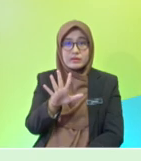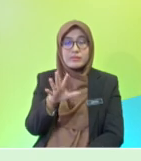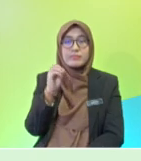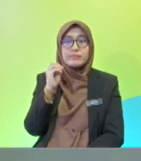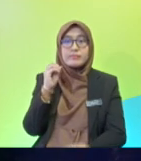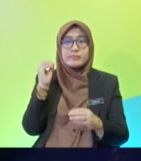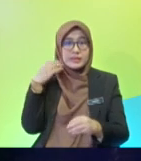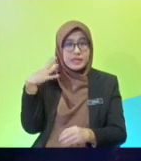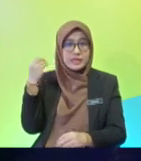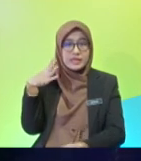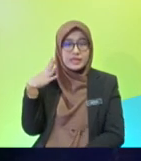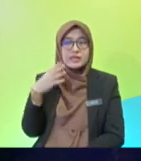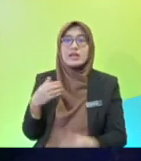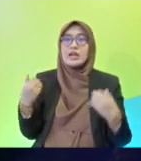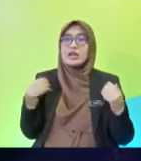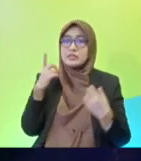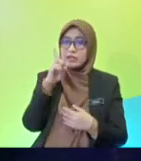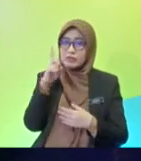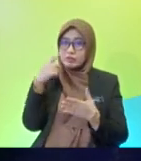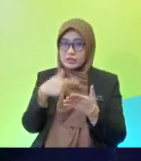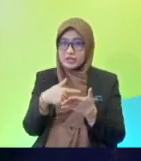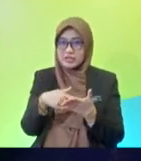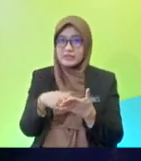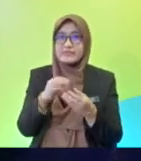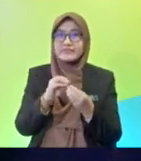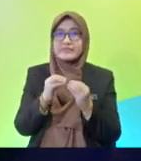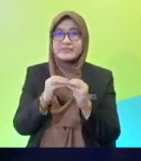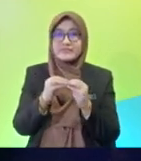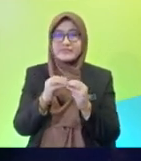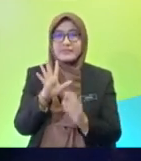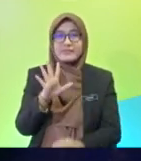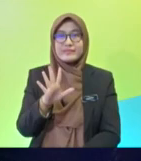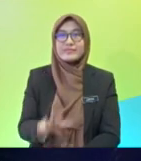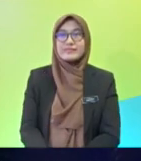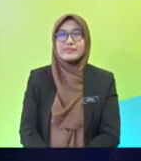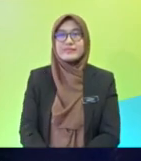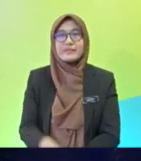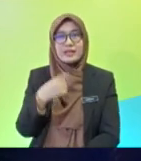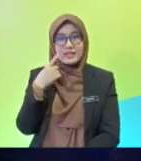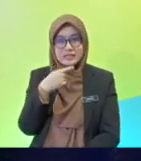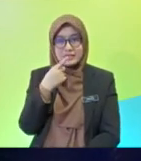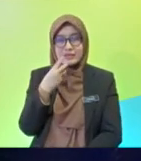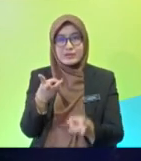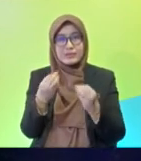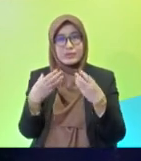lagi perenggangan itu perenggangan yang terakhir ah cepat siapin nacibel